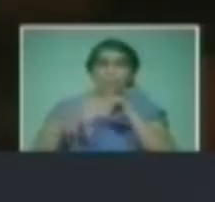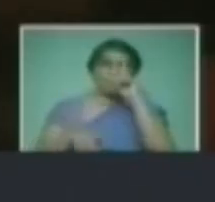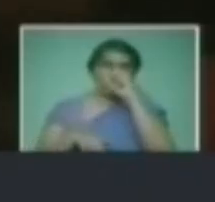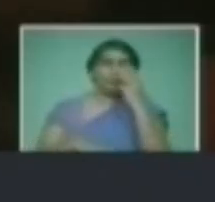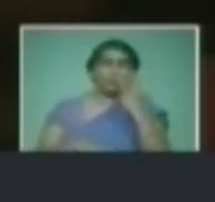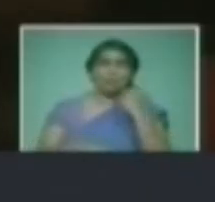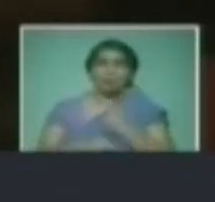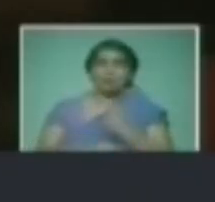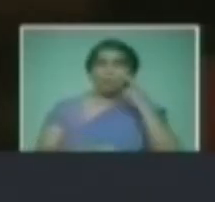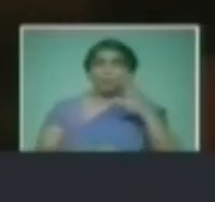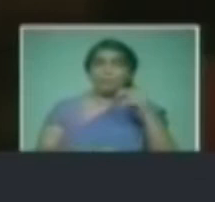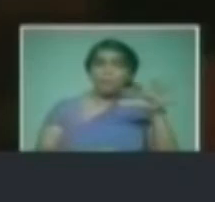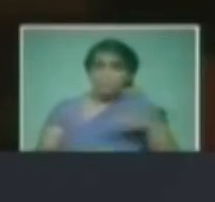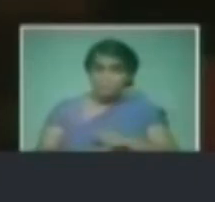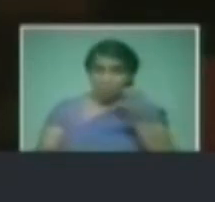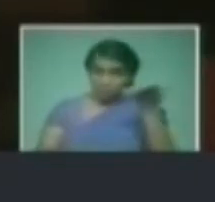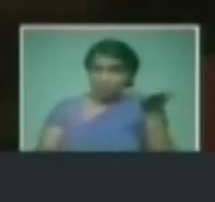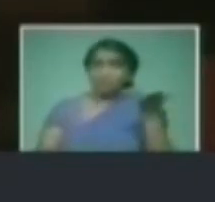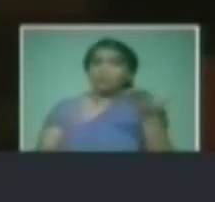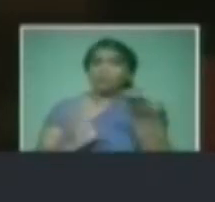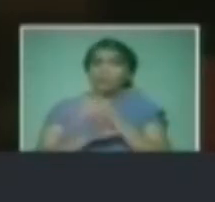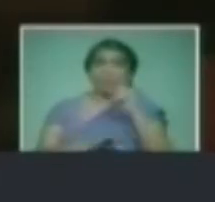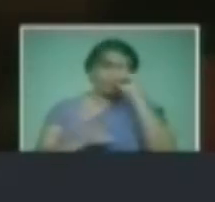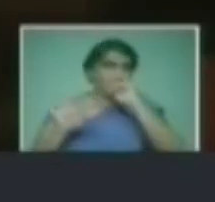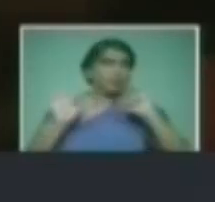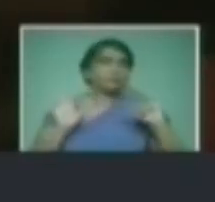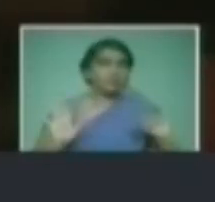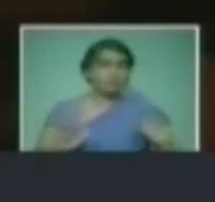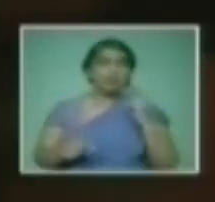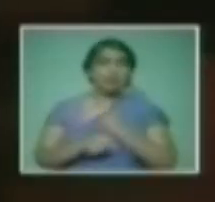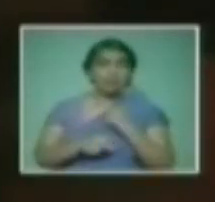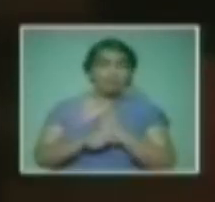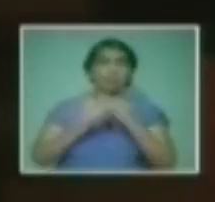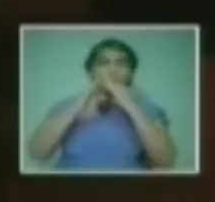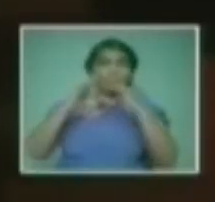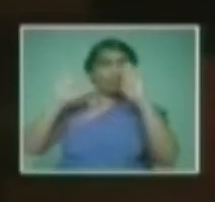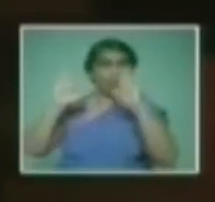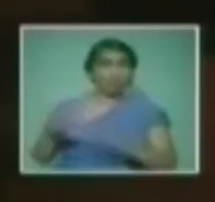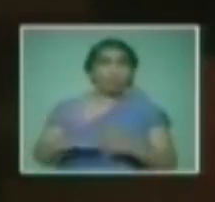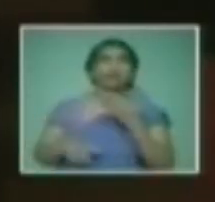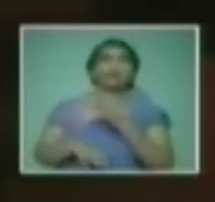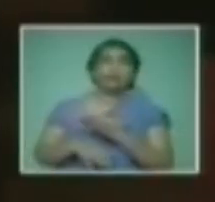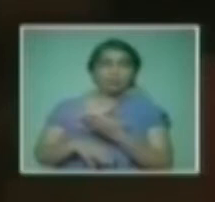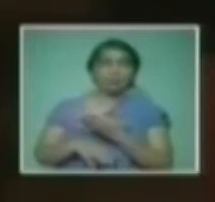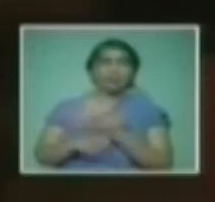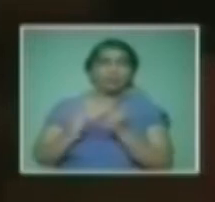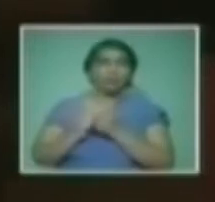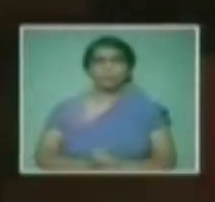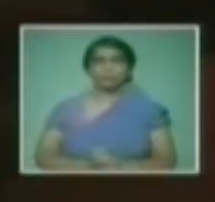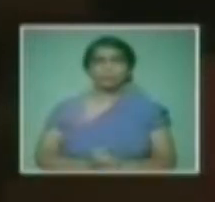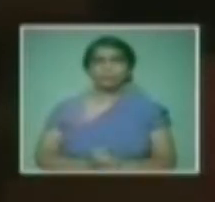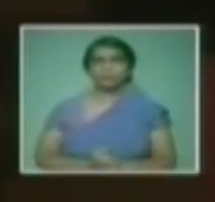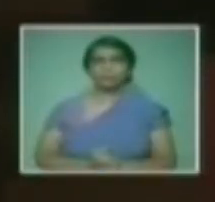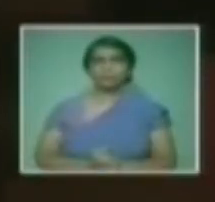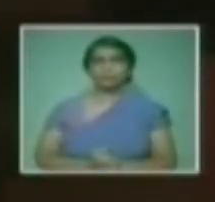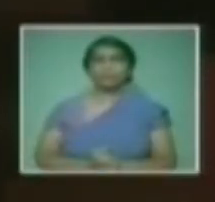3 வரைதான் உத்தியோகபூர்வ இல்லத்தில் ஒருவருக்கு வசிக்க முடியும். அரசு நிதியை முறைகேடாக பயன்படுத்திய நீங்கள் கடந்த 6 அரச